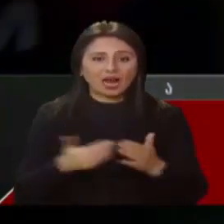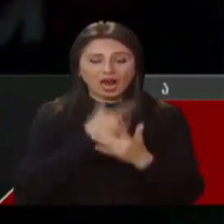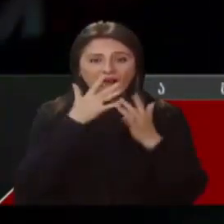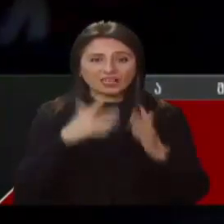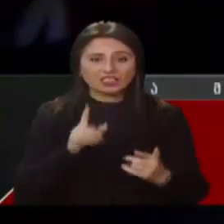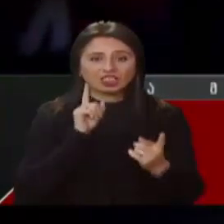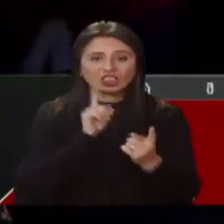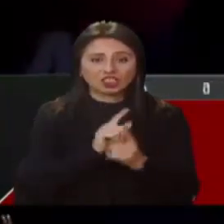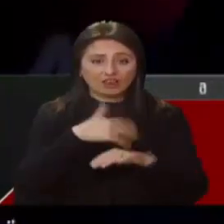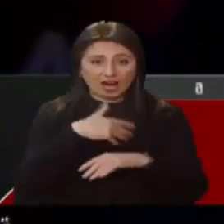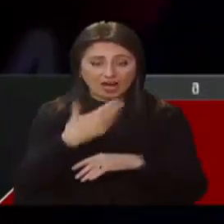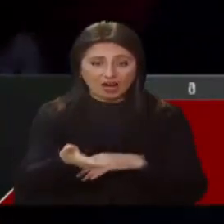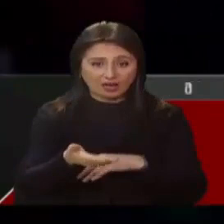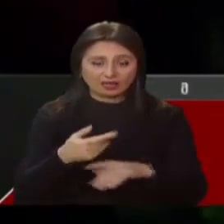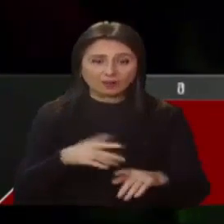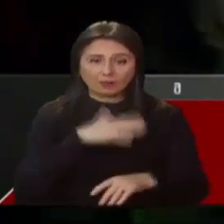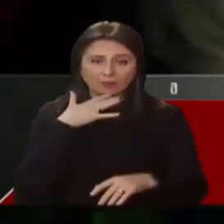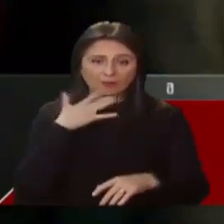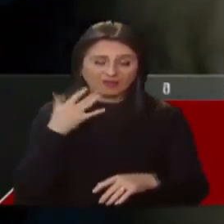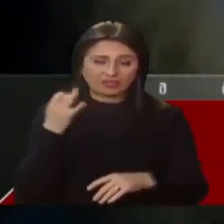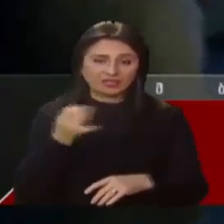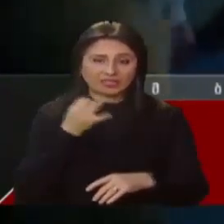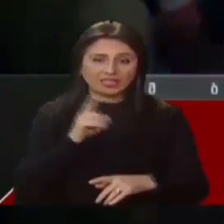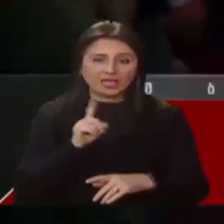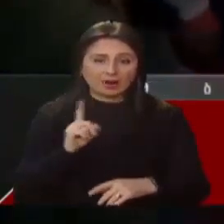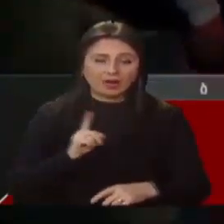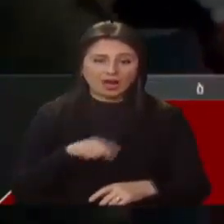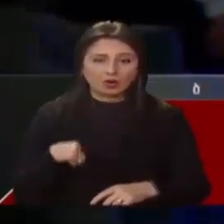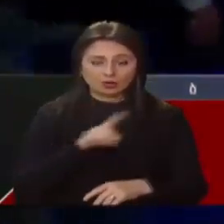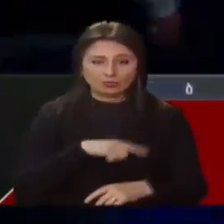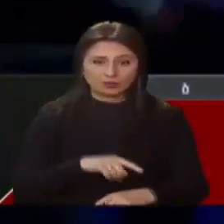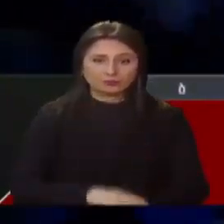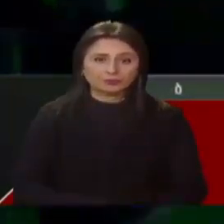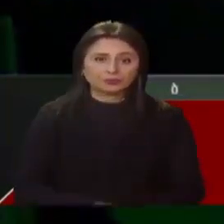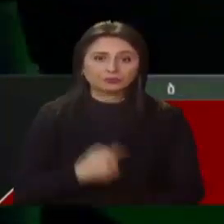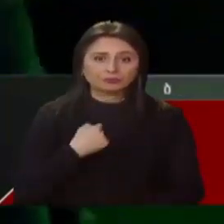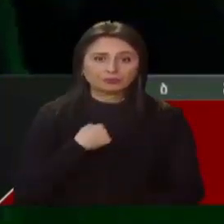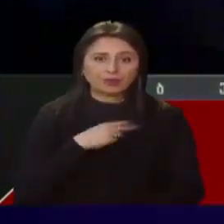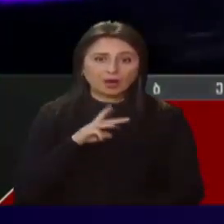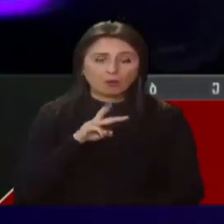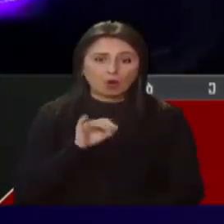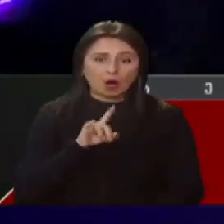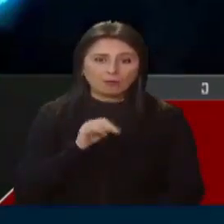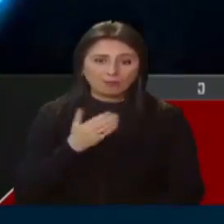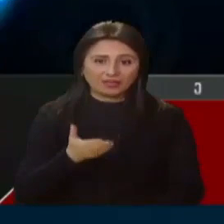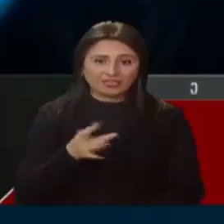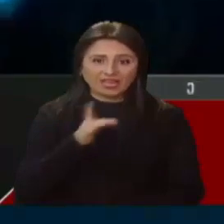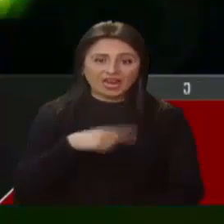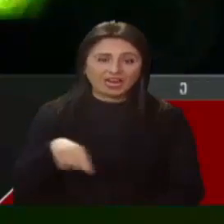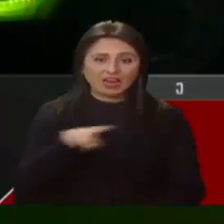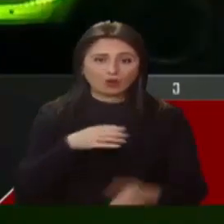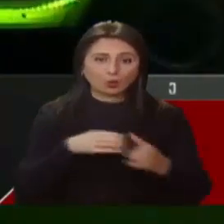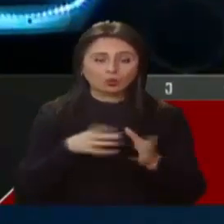წელს შეხვდეს გარეთ, მათ ძალიან ბევრი საინტერესო რამ ელოდებათ. მე კი მოამბე